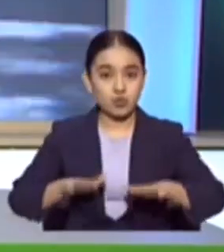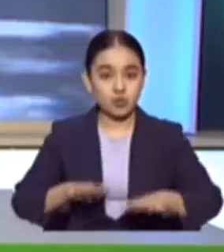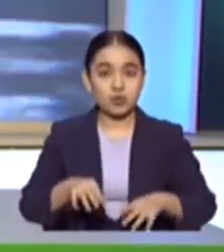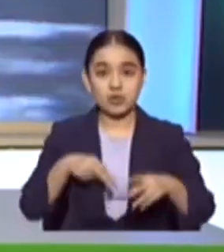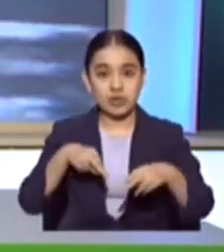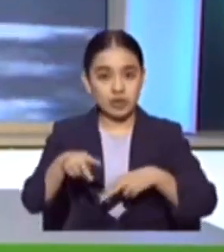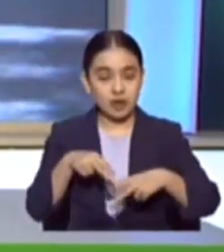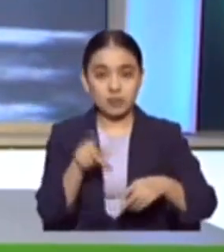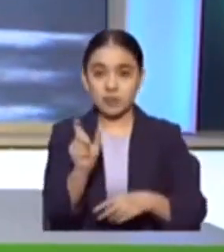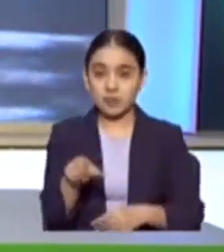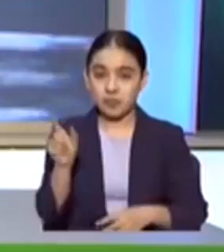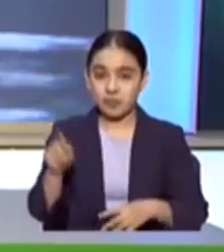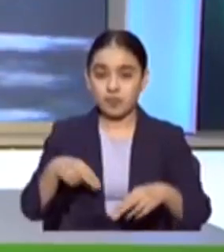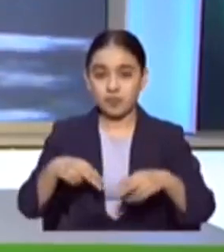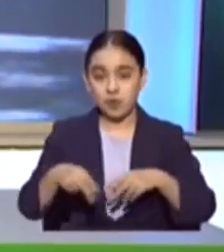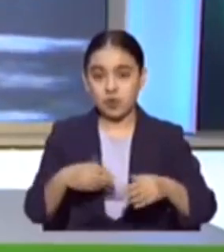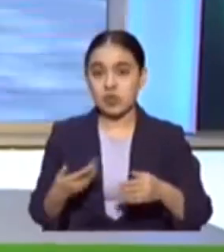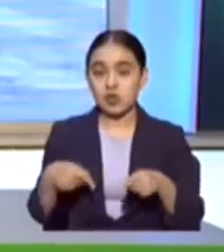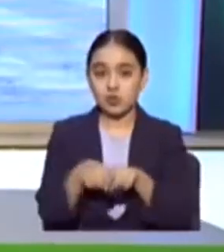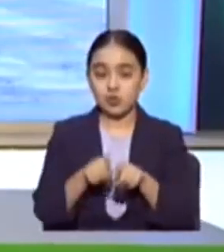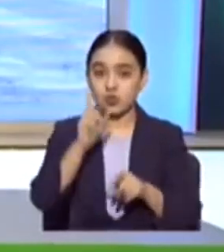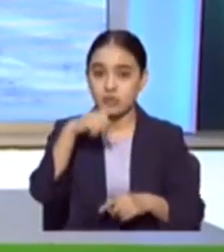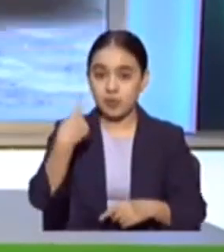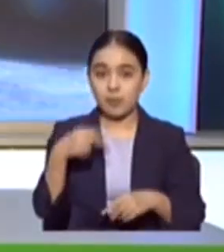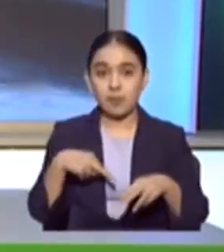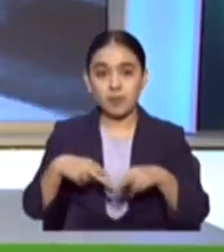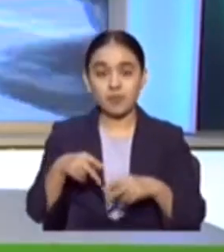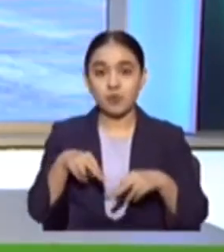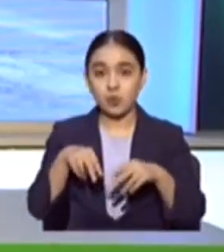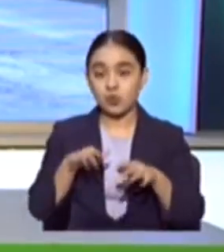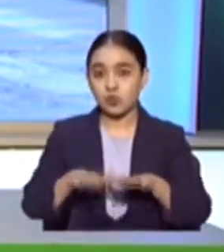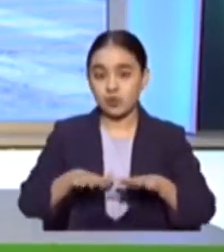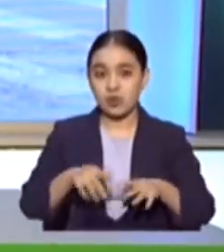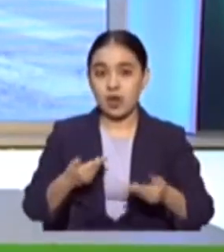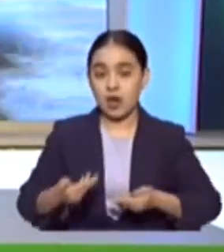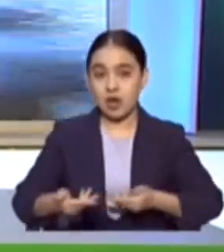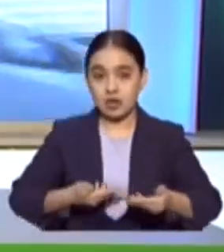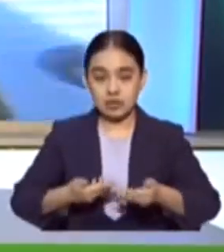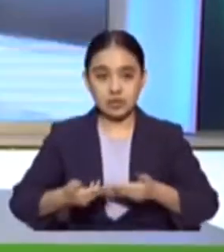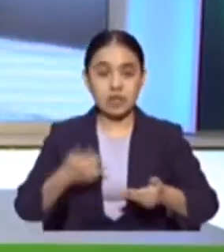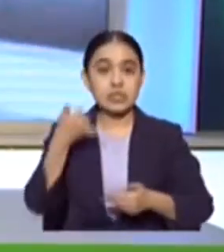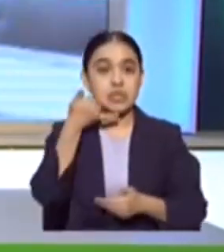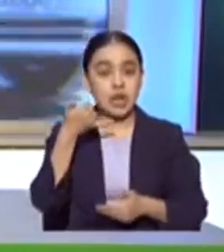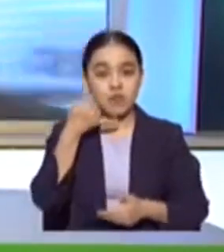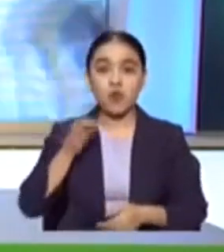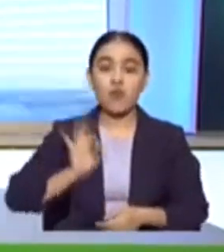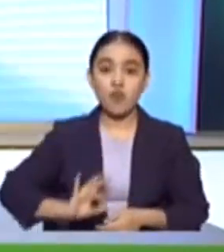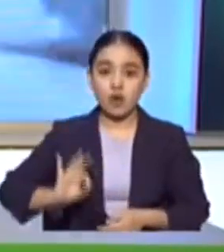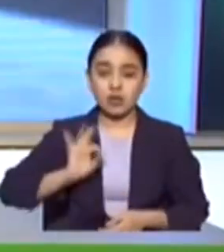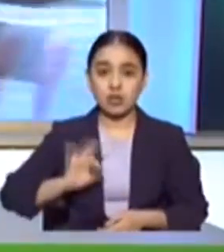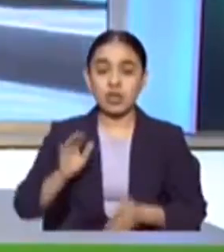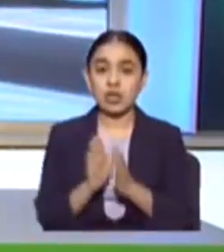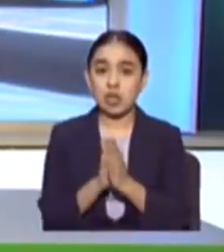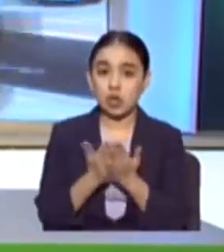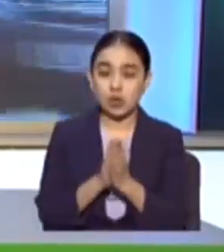kesib o'tishi, piyodalar yo'lning qatnov qismida, shu jumladan piyodalar o'tish joyida harakatlanayotganda telefondan foydalanishi,